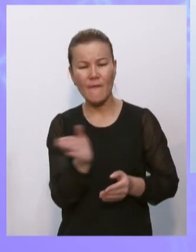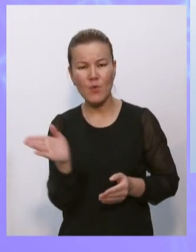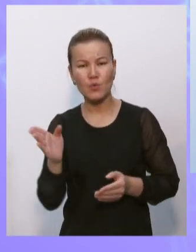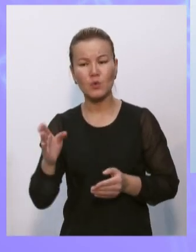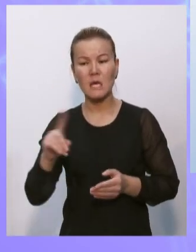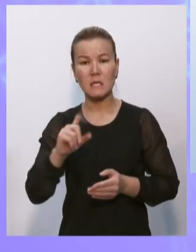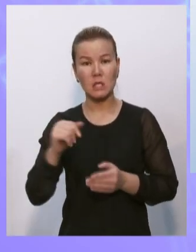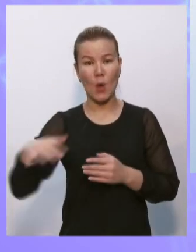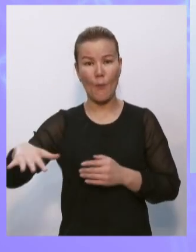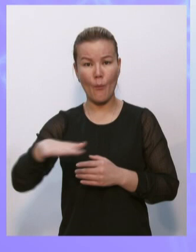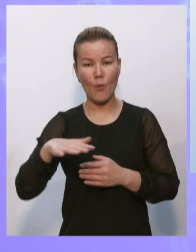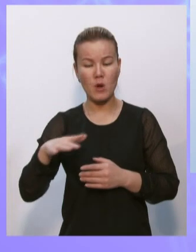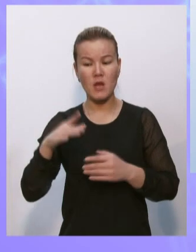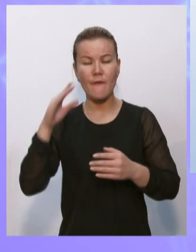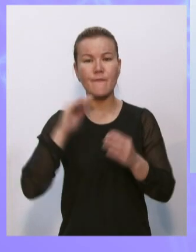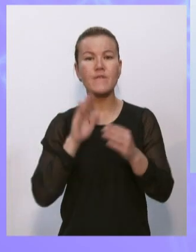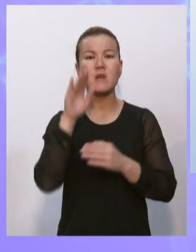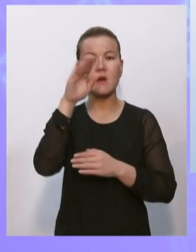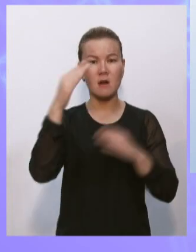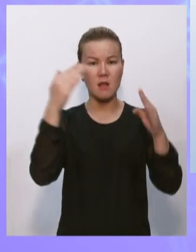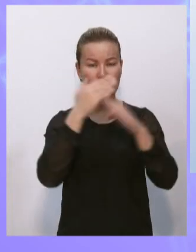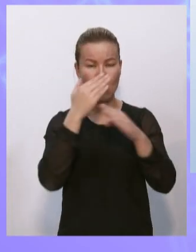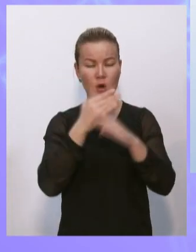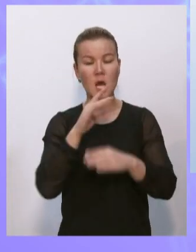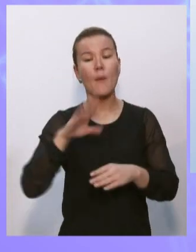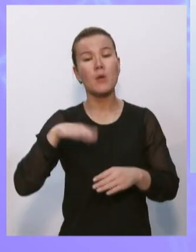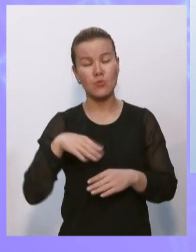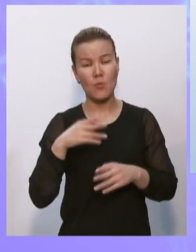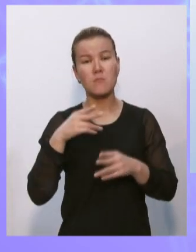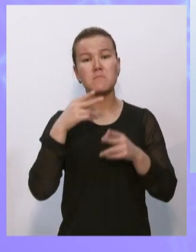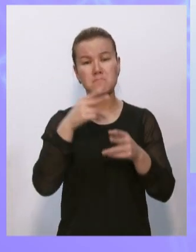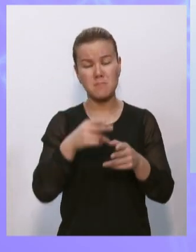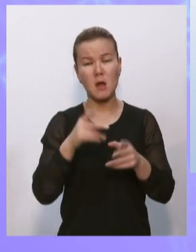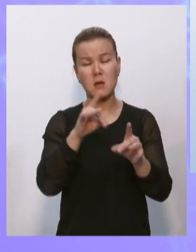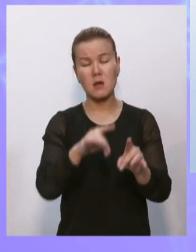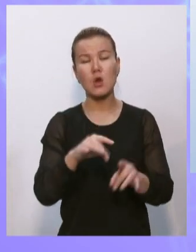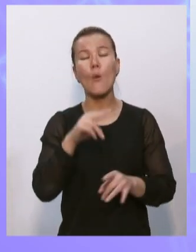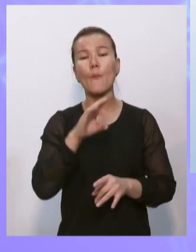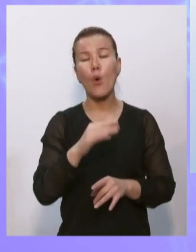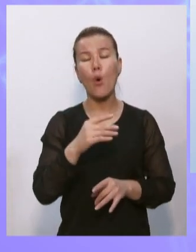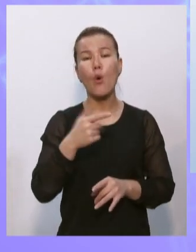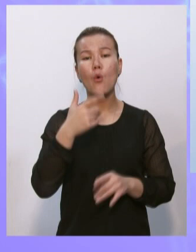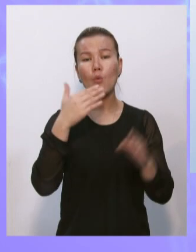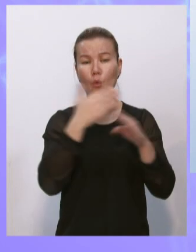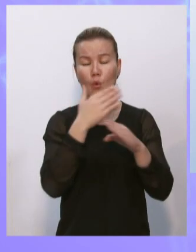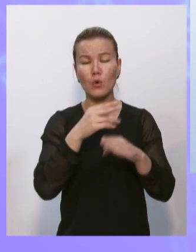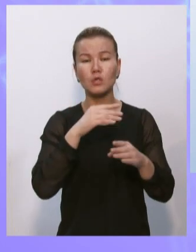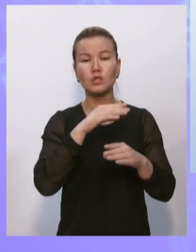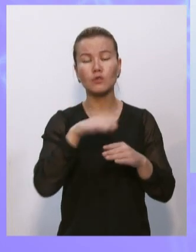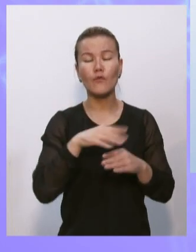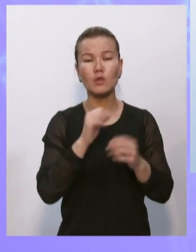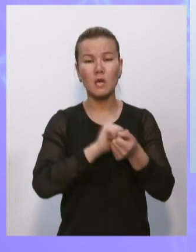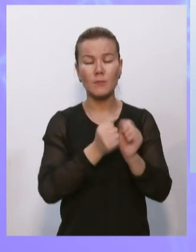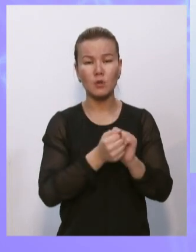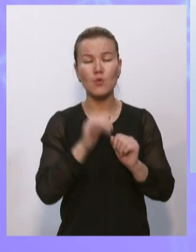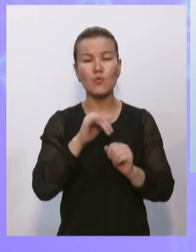поле, въехали на гору, затем поехали под гору сквозь каменные утесы.